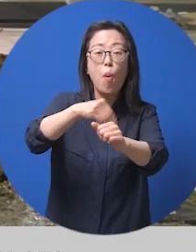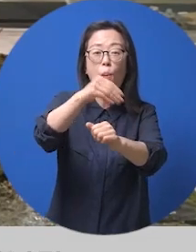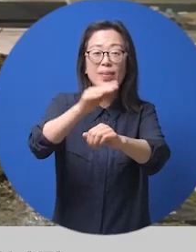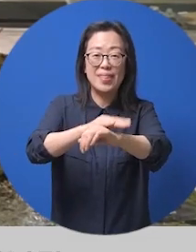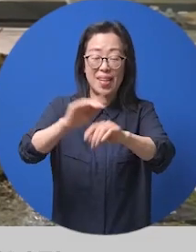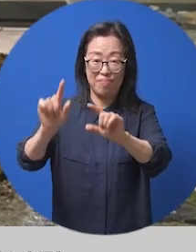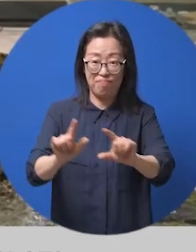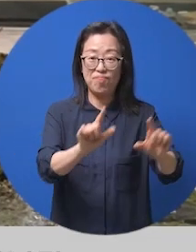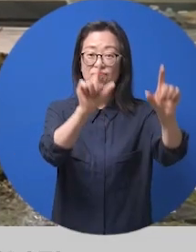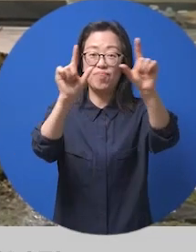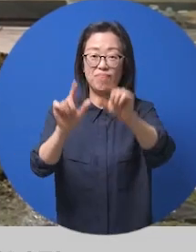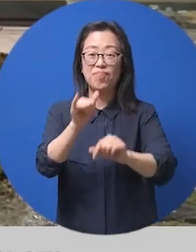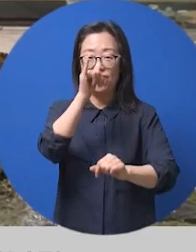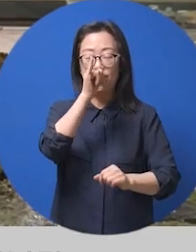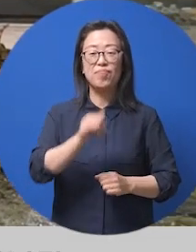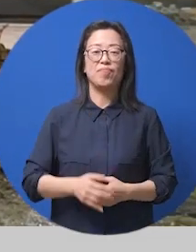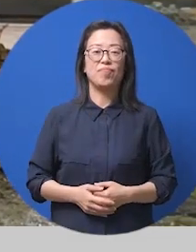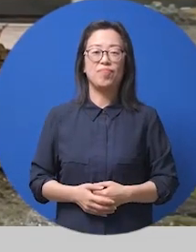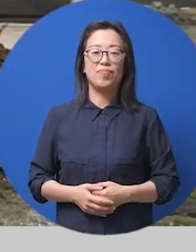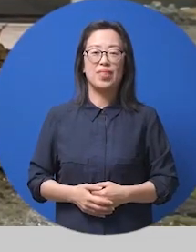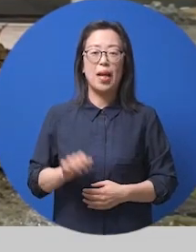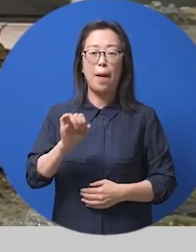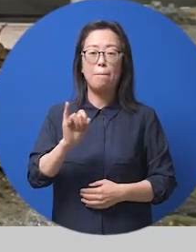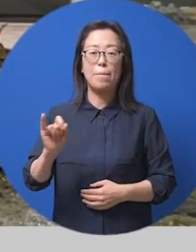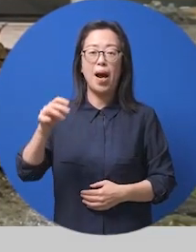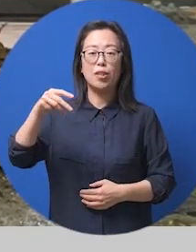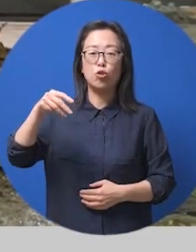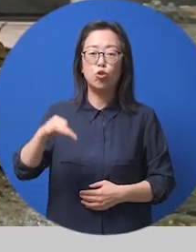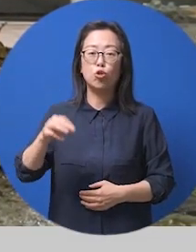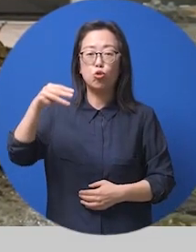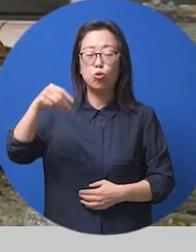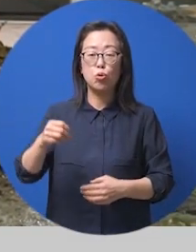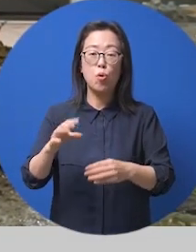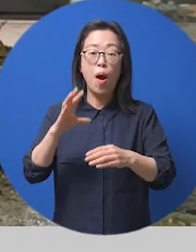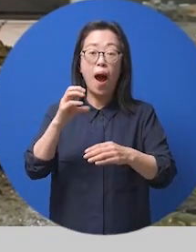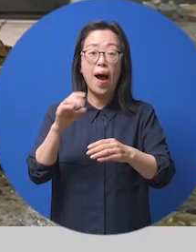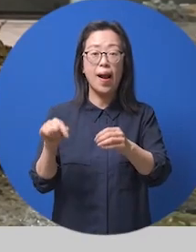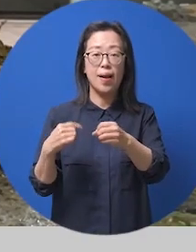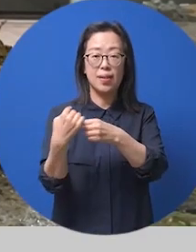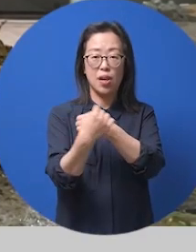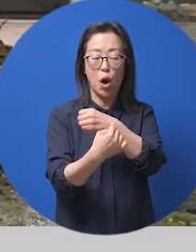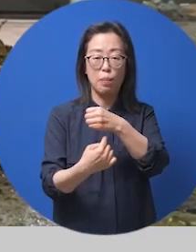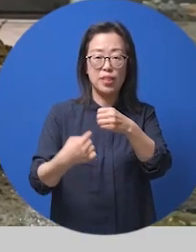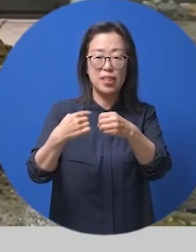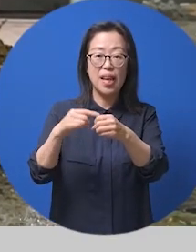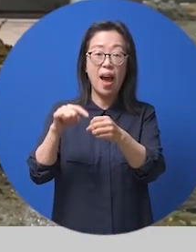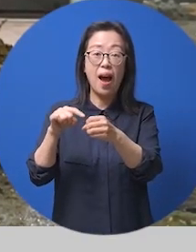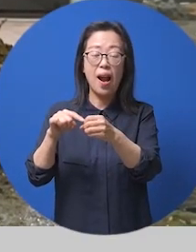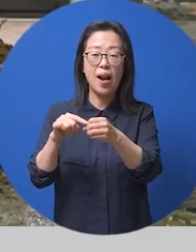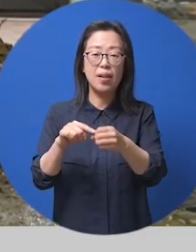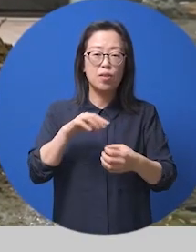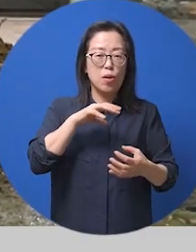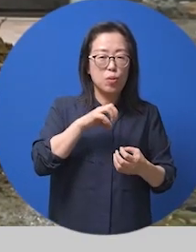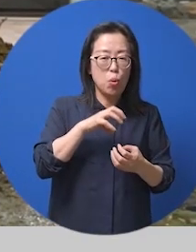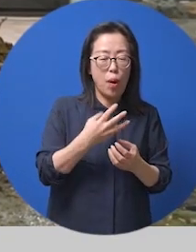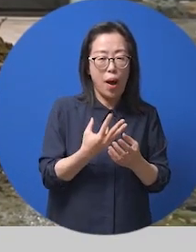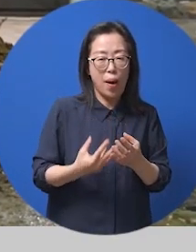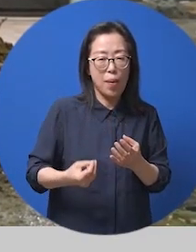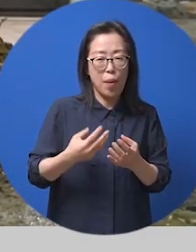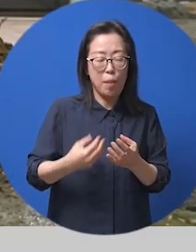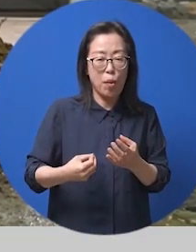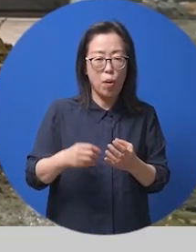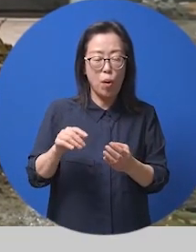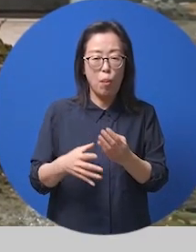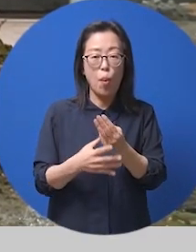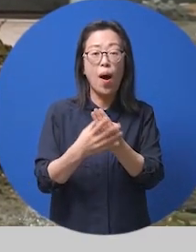환경에서도 생활할 수 있는 것이 특징입니다. 파충류 알은 대부분 껍질로 덮여 있고 이러한 알은 소화, 배설,